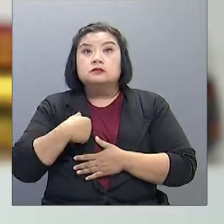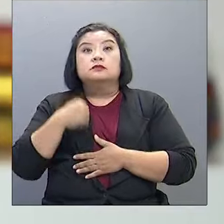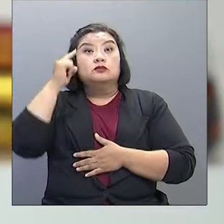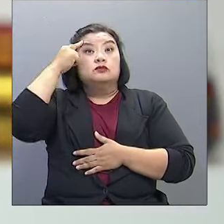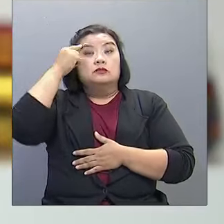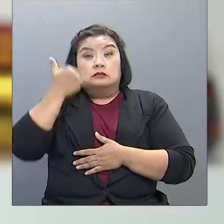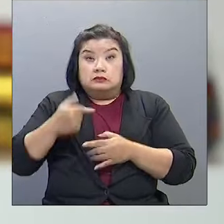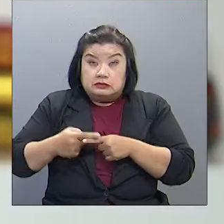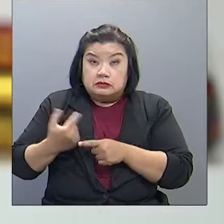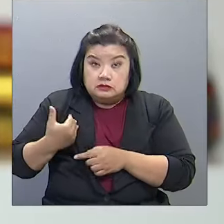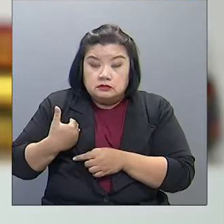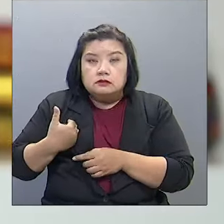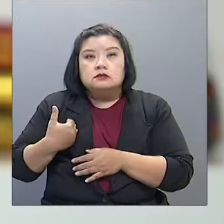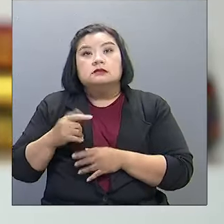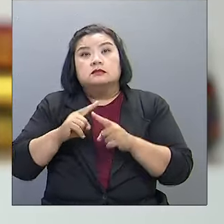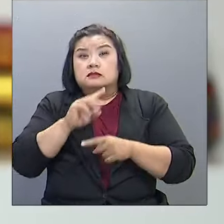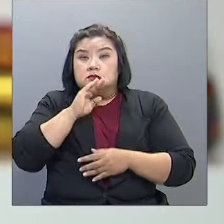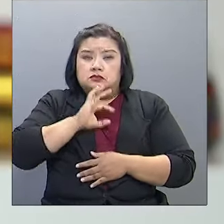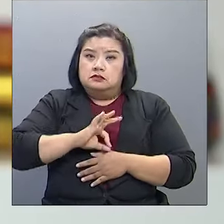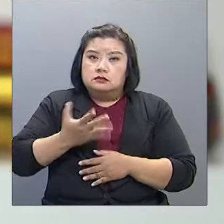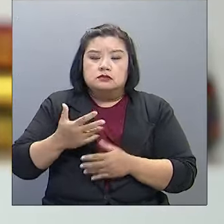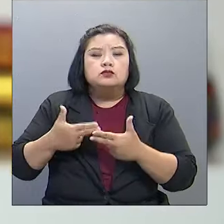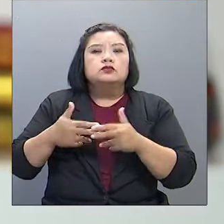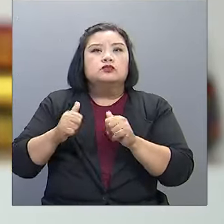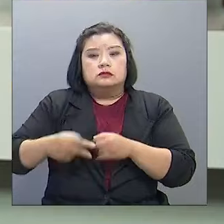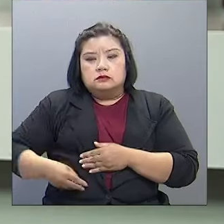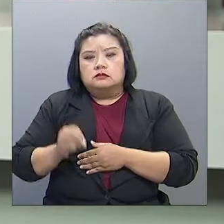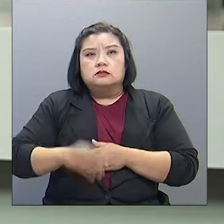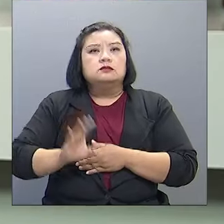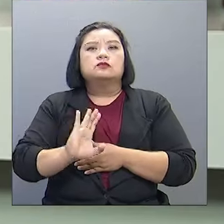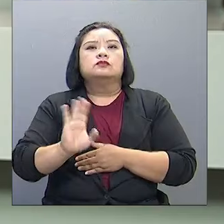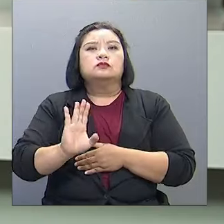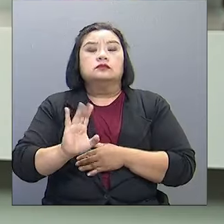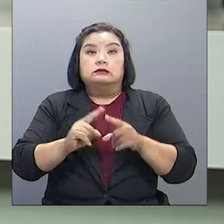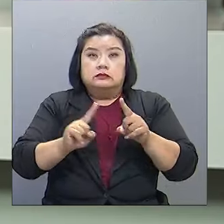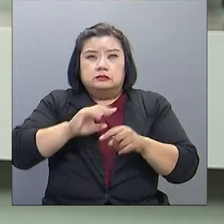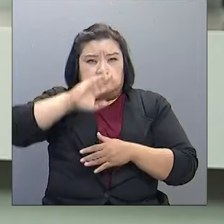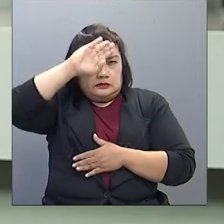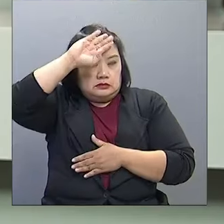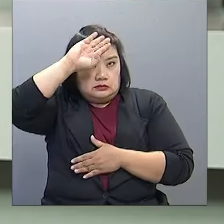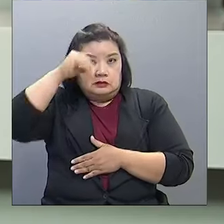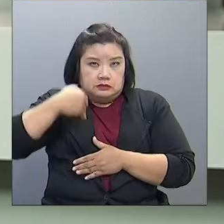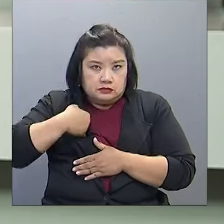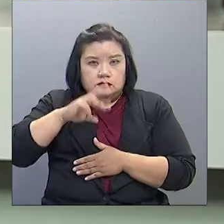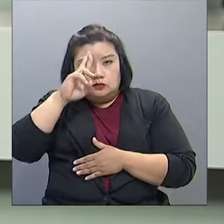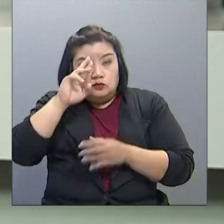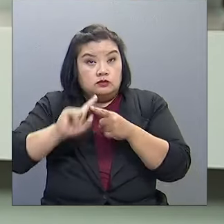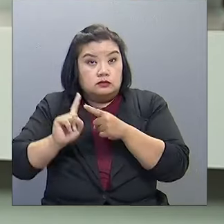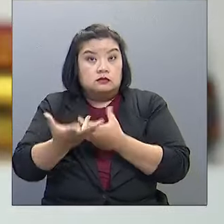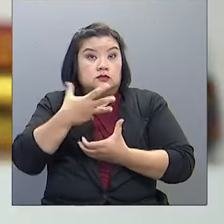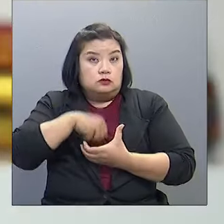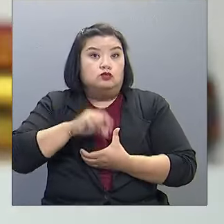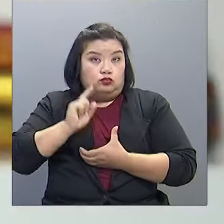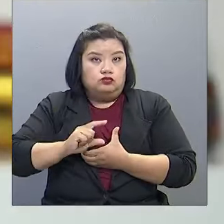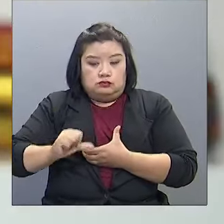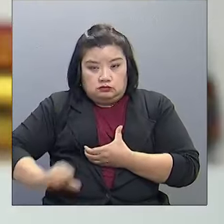ะครับแล้วถ้าไม่มีอาการก็ไม่จำเป็นต้องไปทำอะไรกับมันไม่ต้องไปตัดนะครับแต่ถ้าเกิดว่ามีอาการมีภาวะแทรกซ้อนก็ควรจะทำการผ่